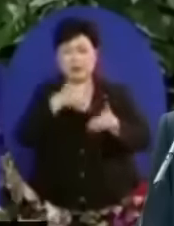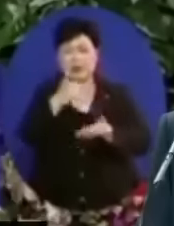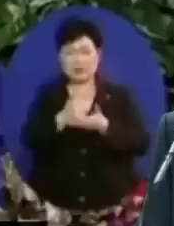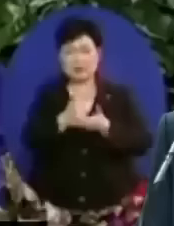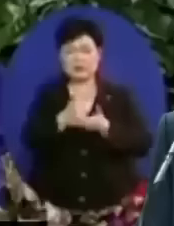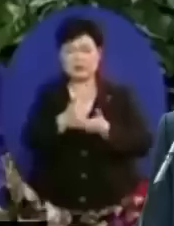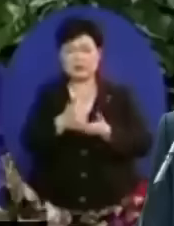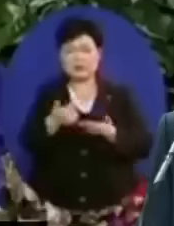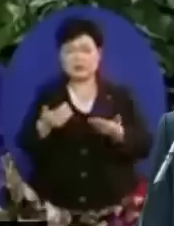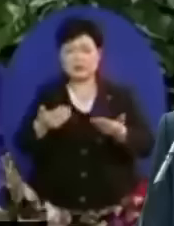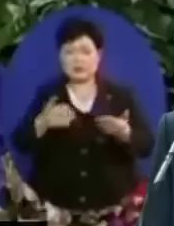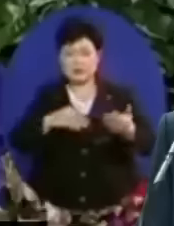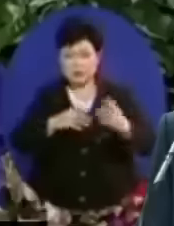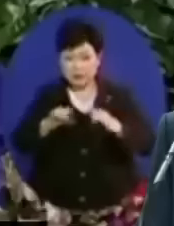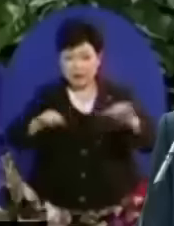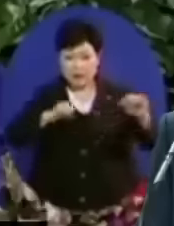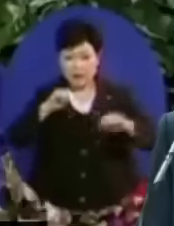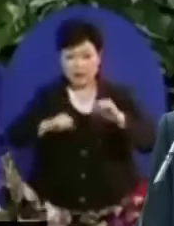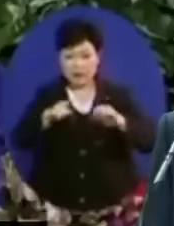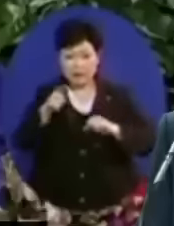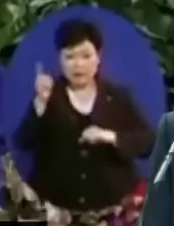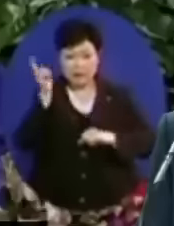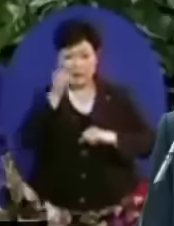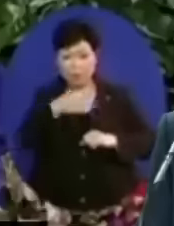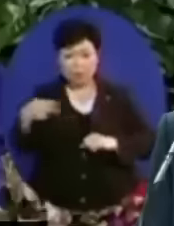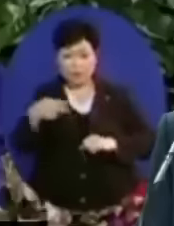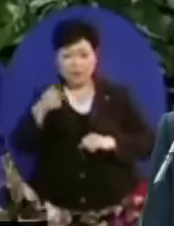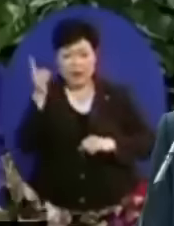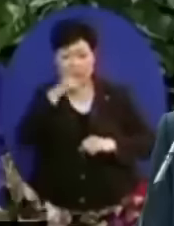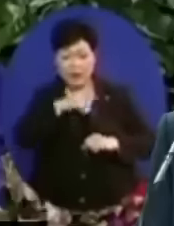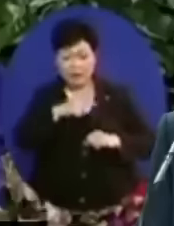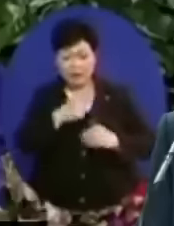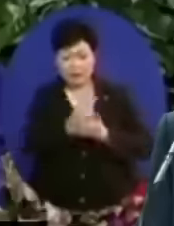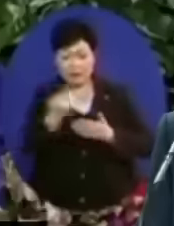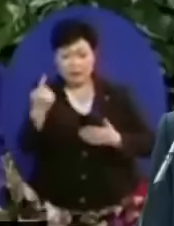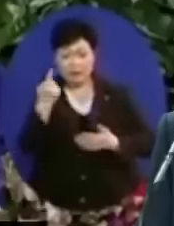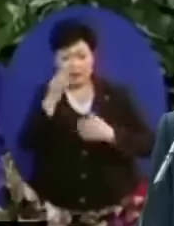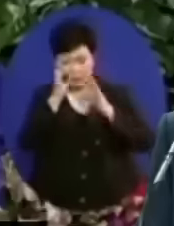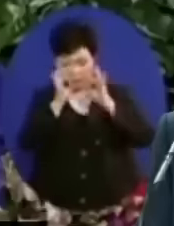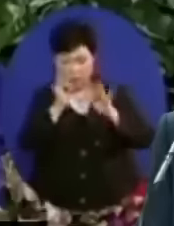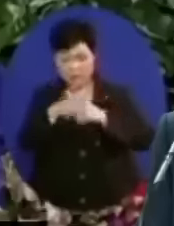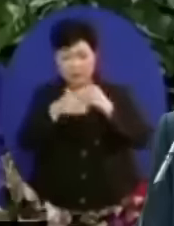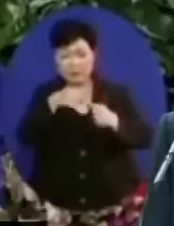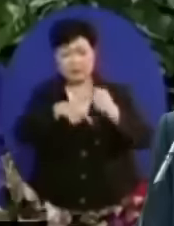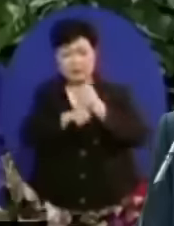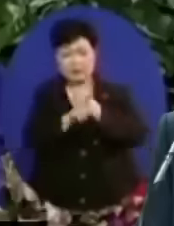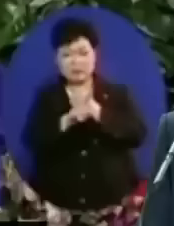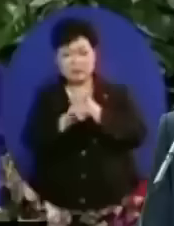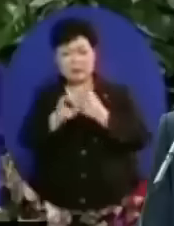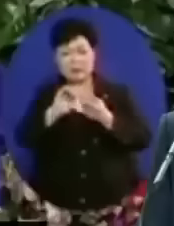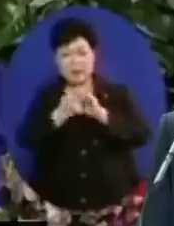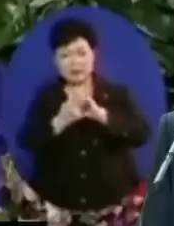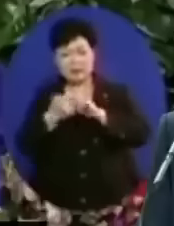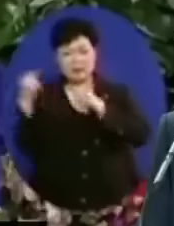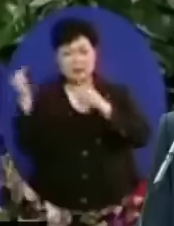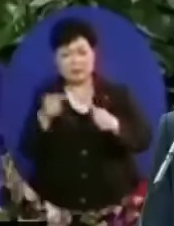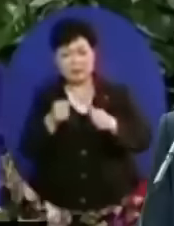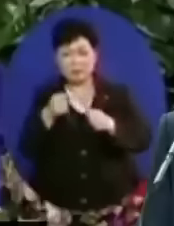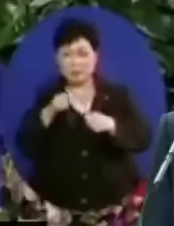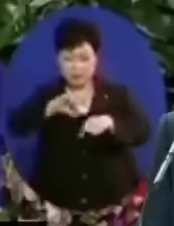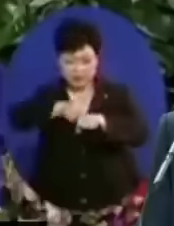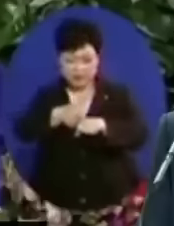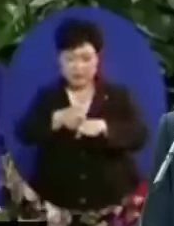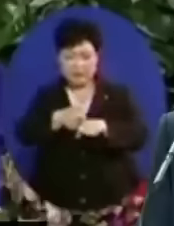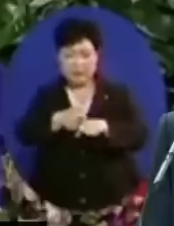행한 곧 그 악한 길에서 돌이켜 떠난 것을 보시고 하나님이 뜻을 돌이키사 그들에게 내리리라고 말씀하신 재앙을